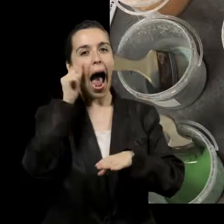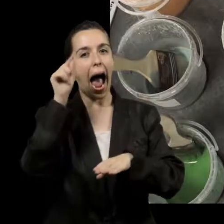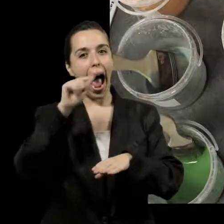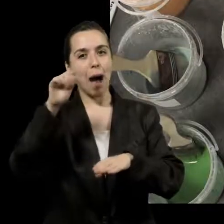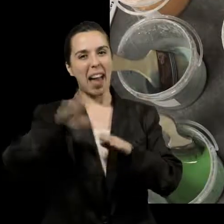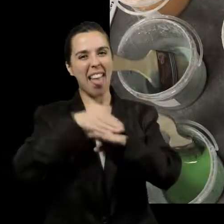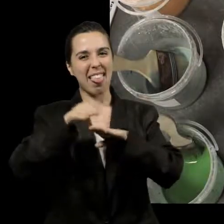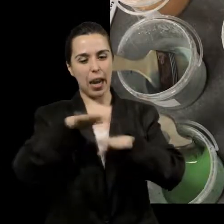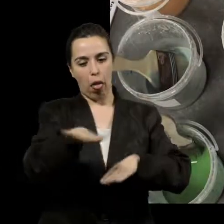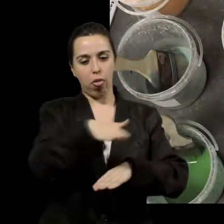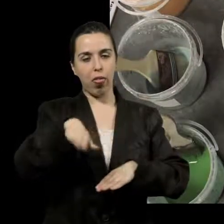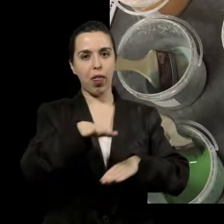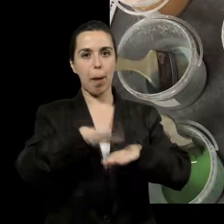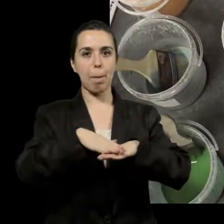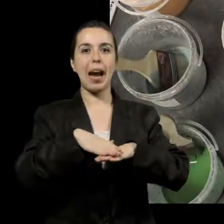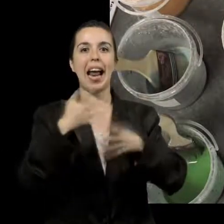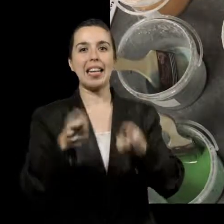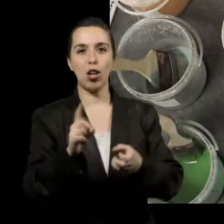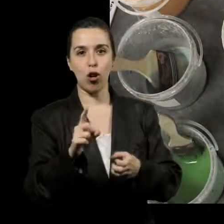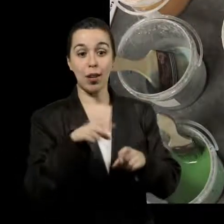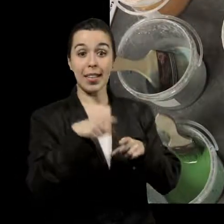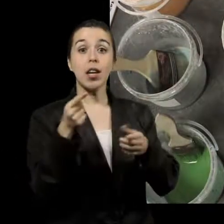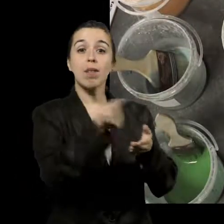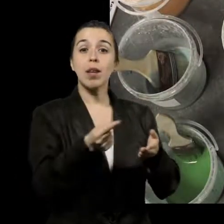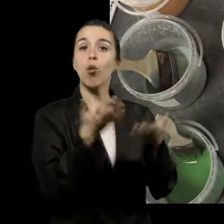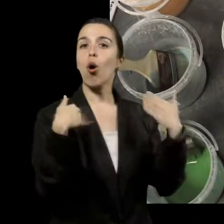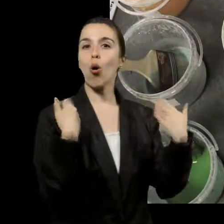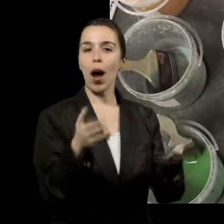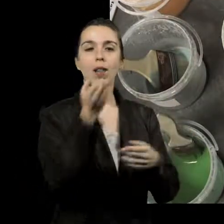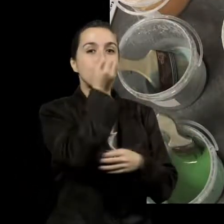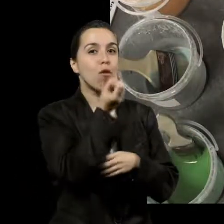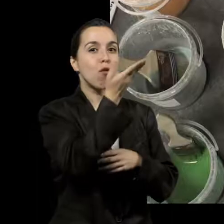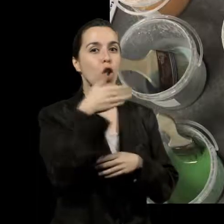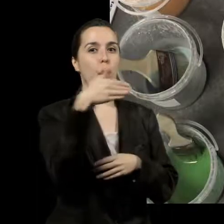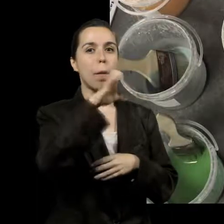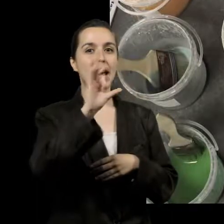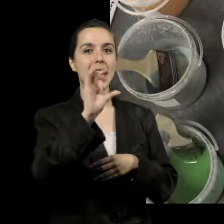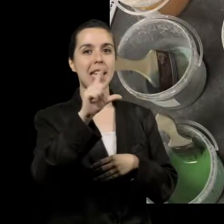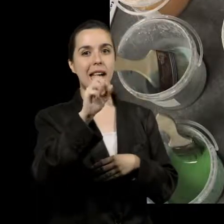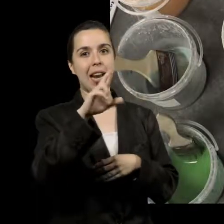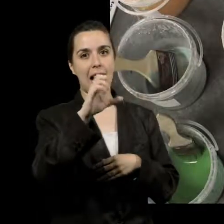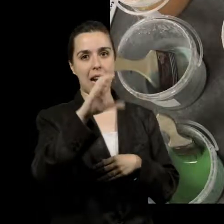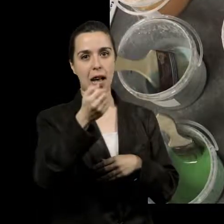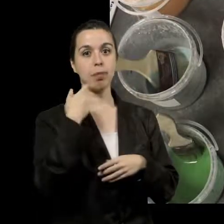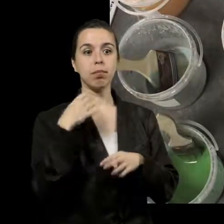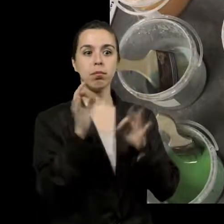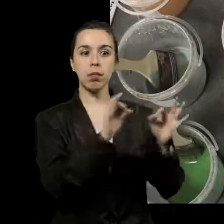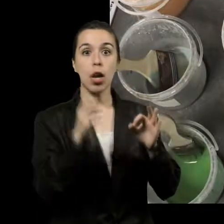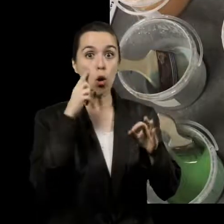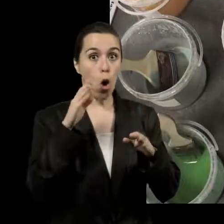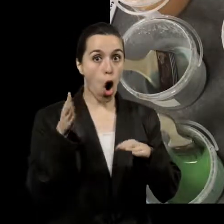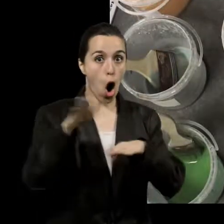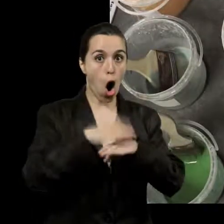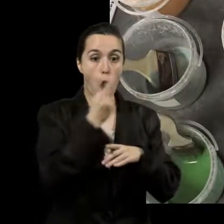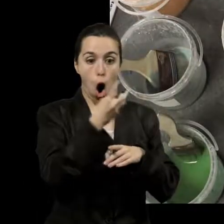per repel·lir l'aigua. El dibuix que realitzarem és la flor de la ballaraca. Abans de començar, verifiquem que les trepes